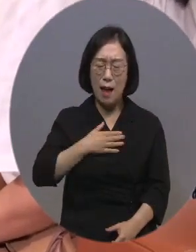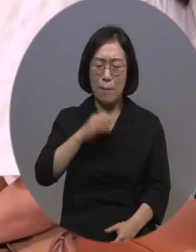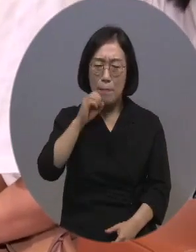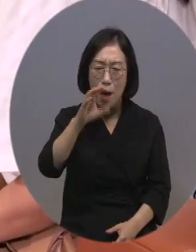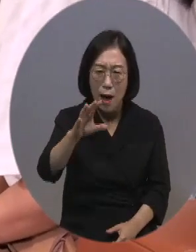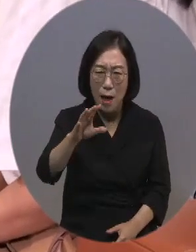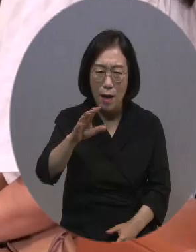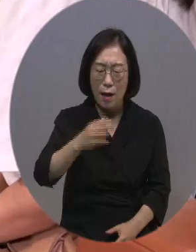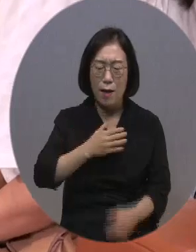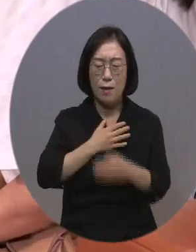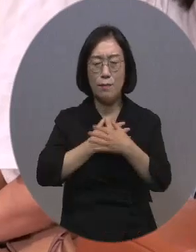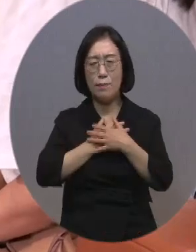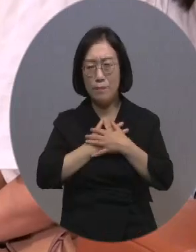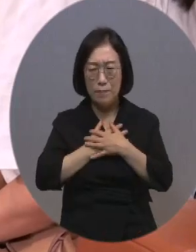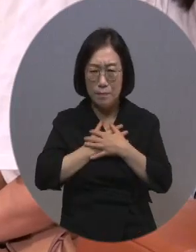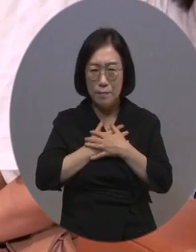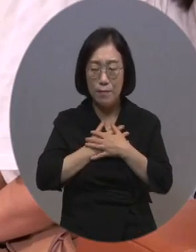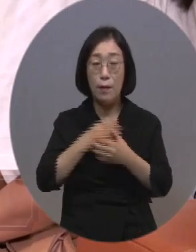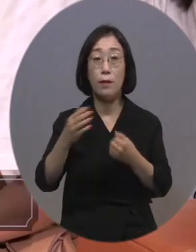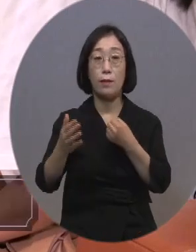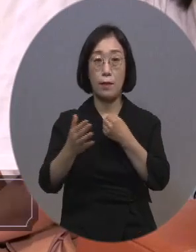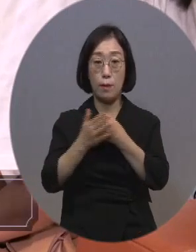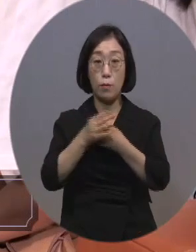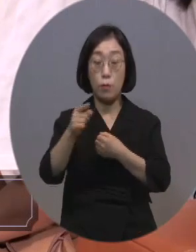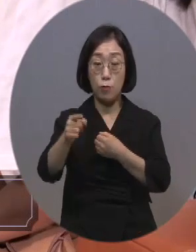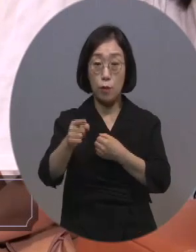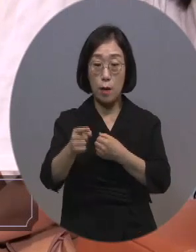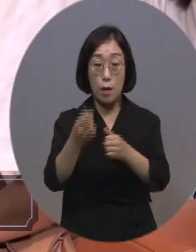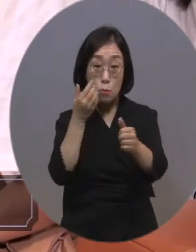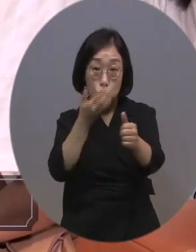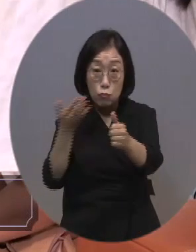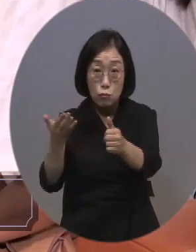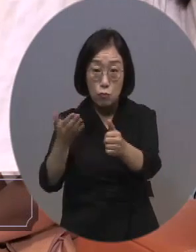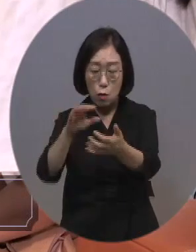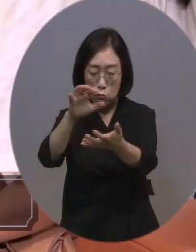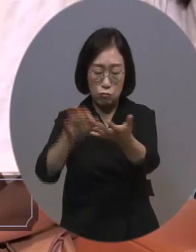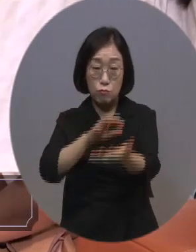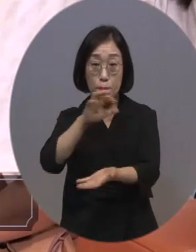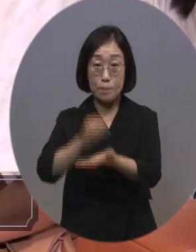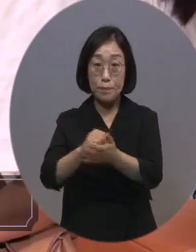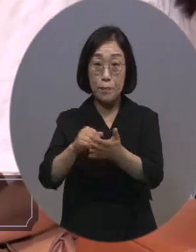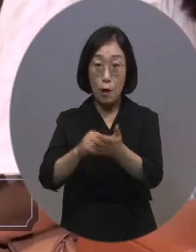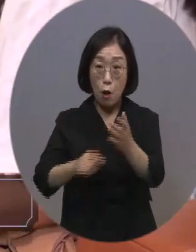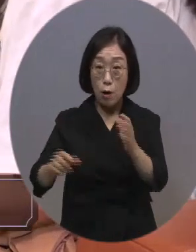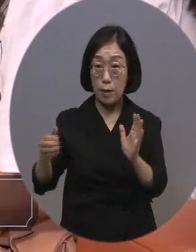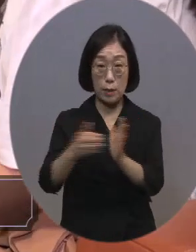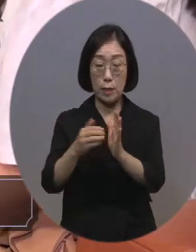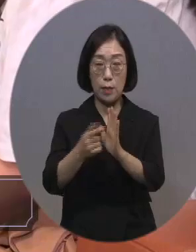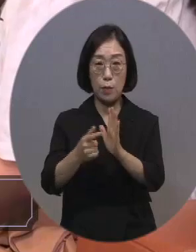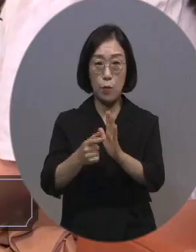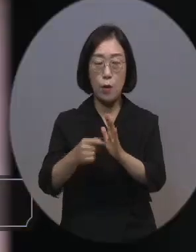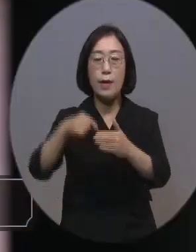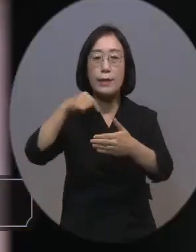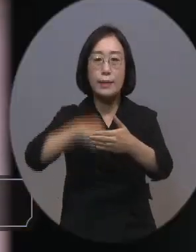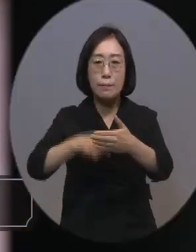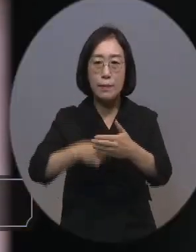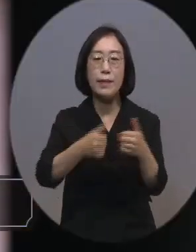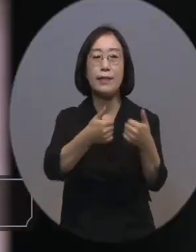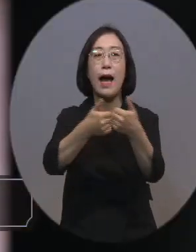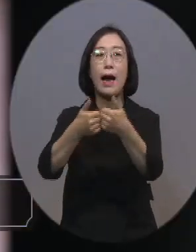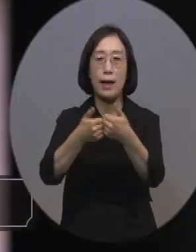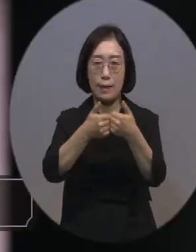수가 있어가지고 저희는 조사로 끝내는 게 아니라 심리 상담도 같이 지원을 하고 있고